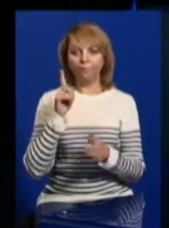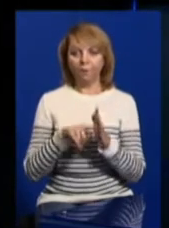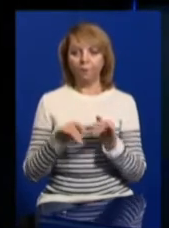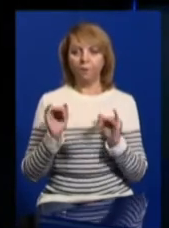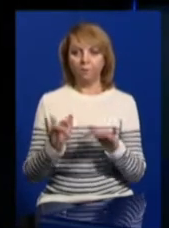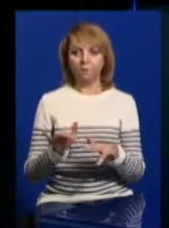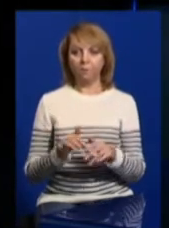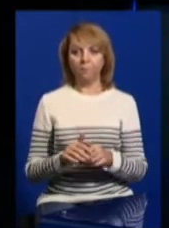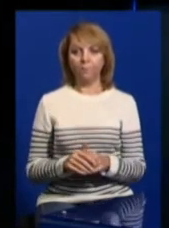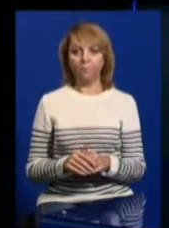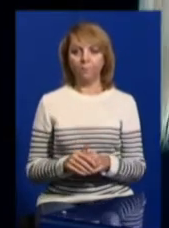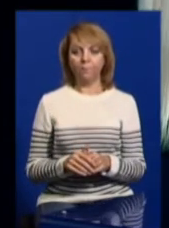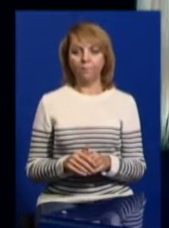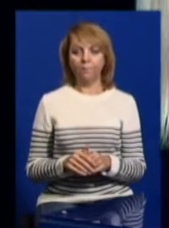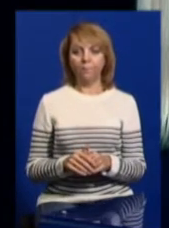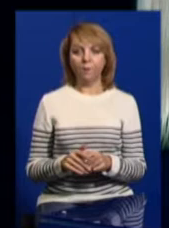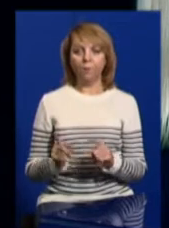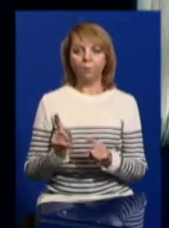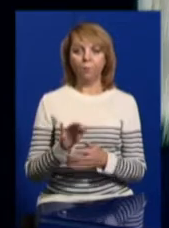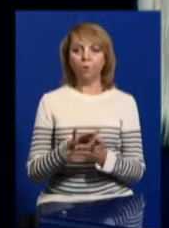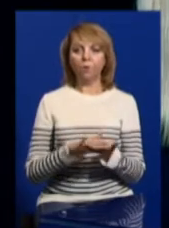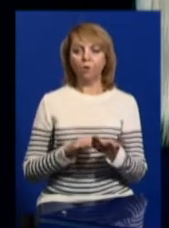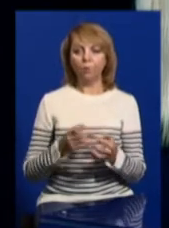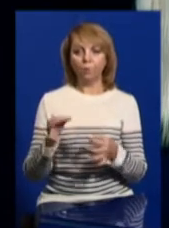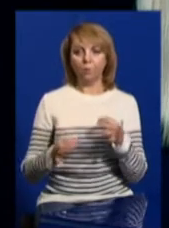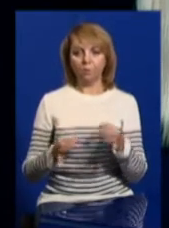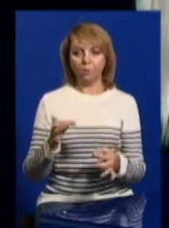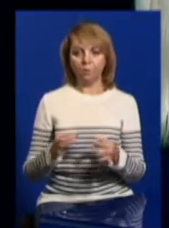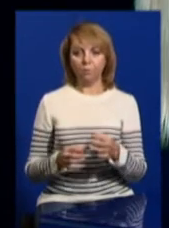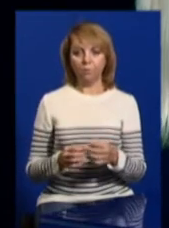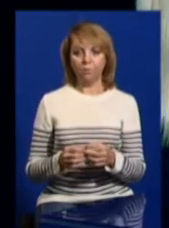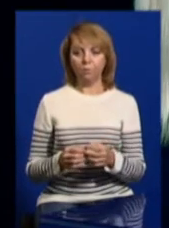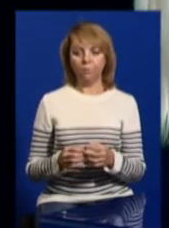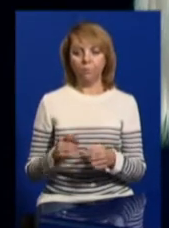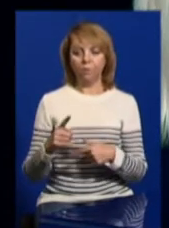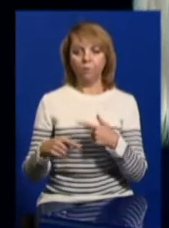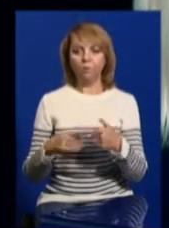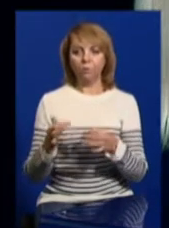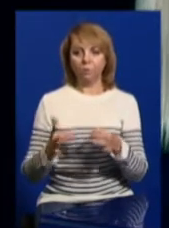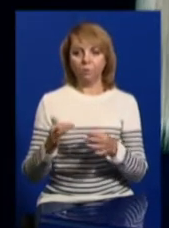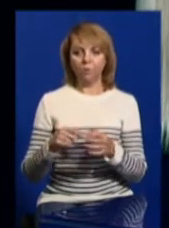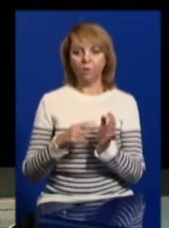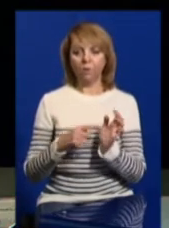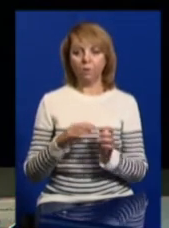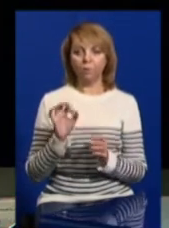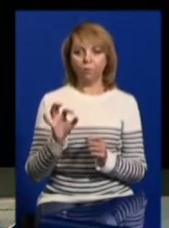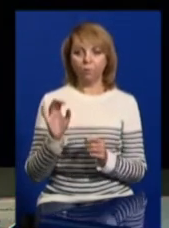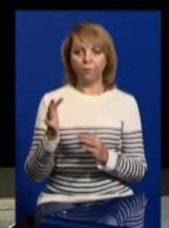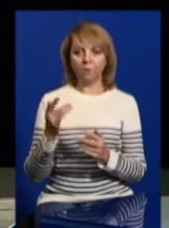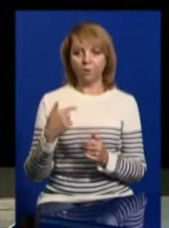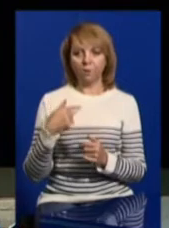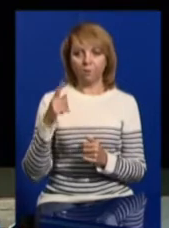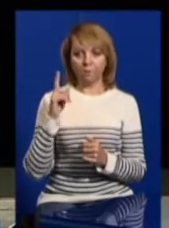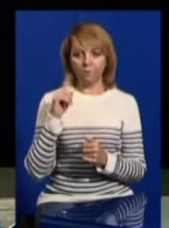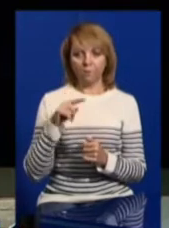дія. Щодо подальшого процесу, от на наступному засіданні, 16 жовтня, наскільки